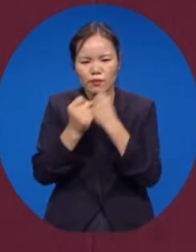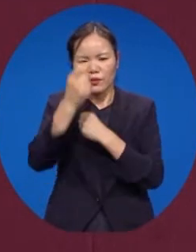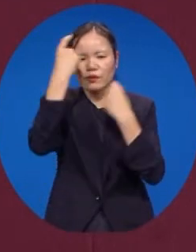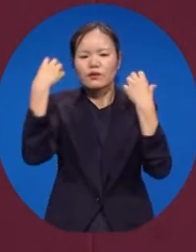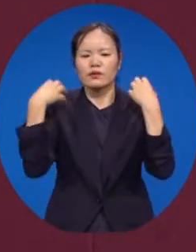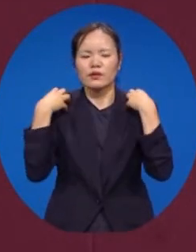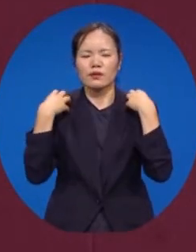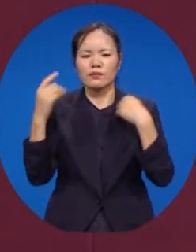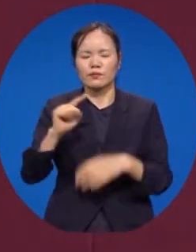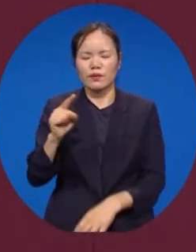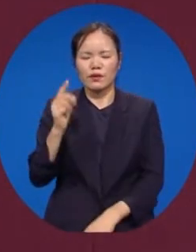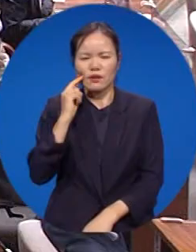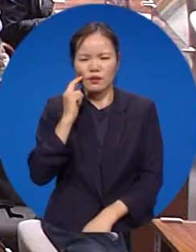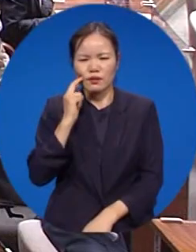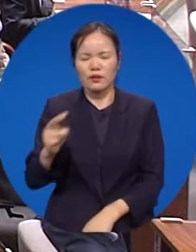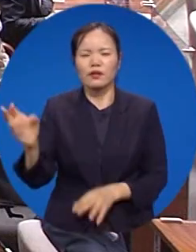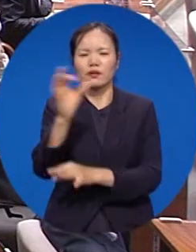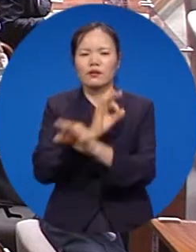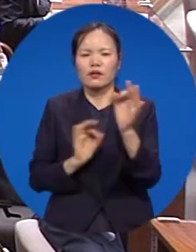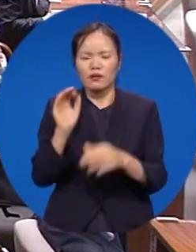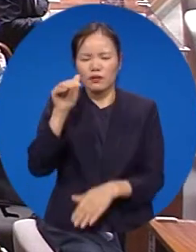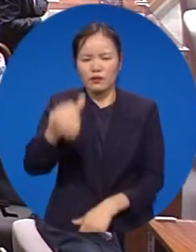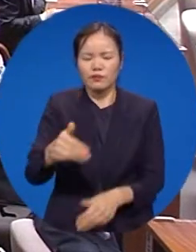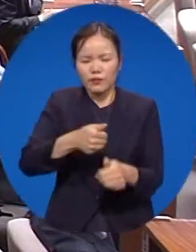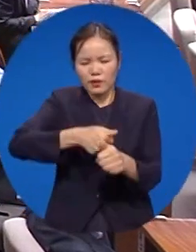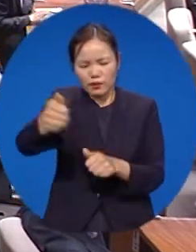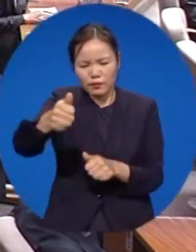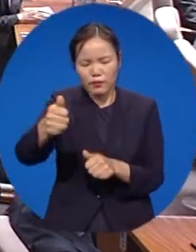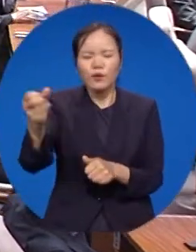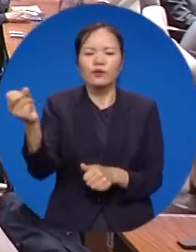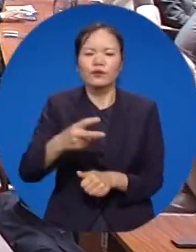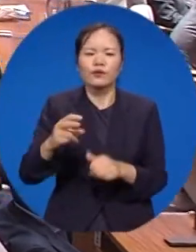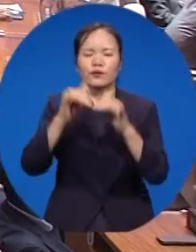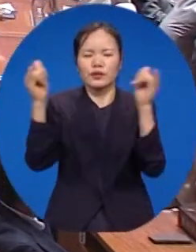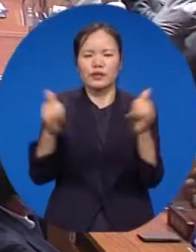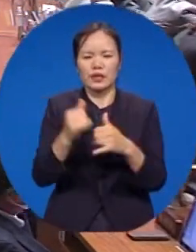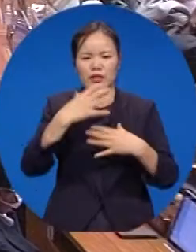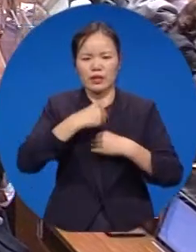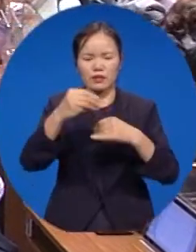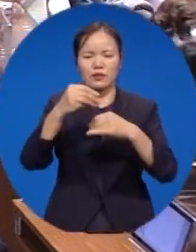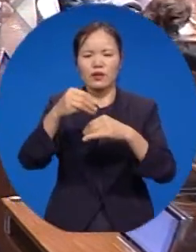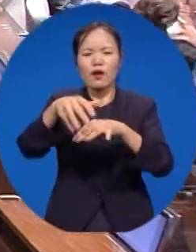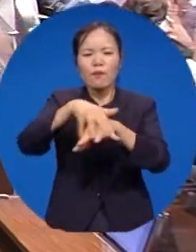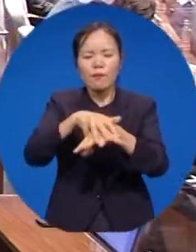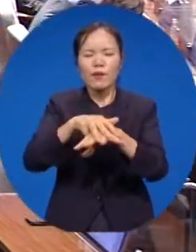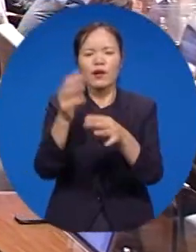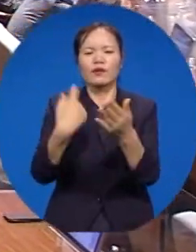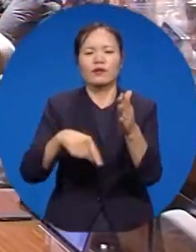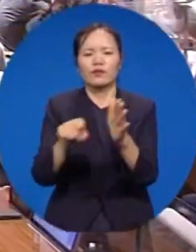정부는 극심한 경기 침체 극복과 사회 안전망 확충을 위한다는 이유로